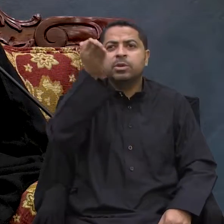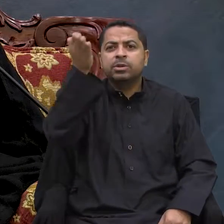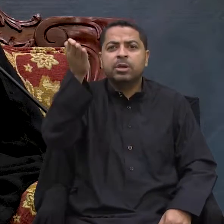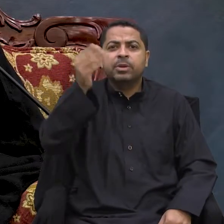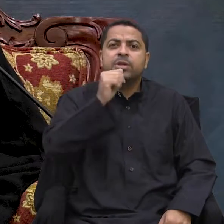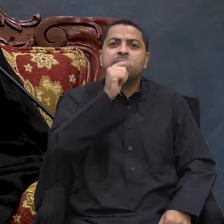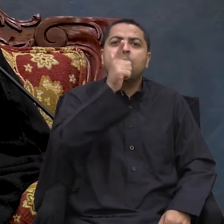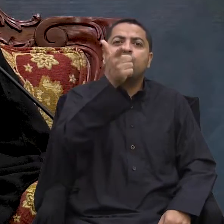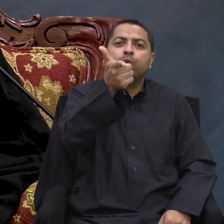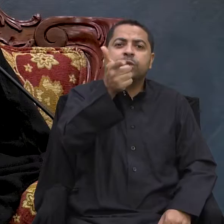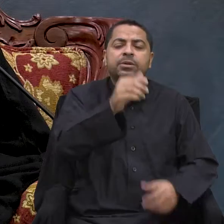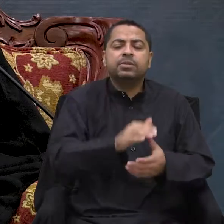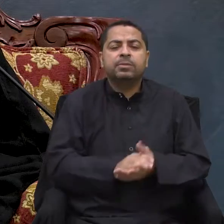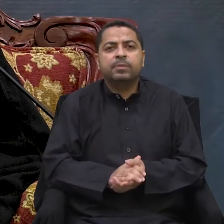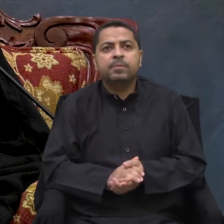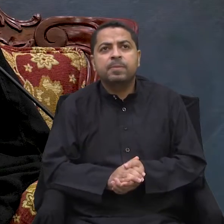يقول لنا: